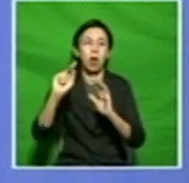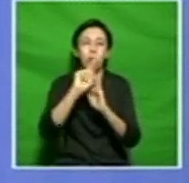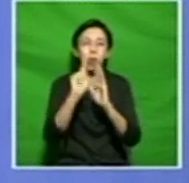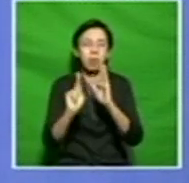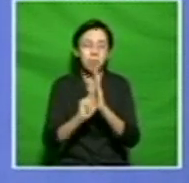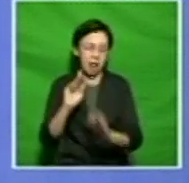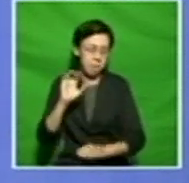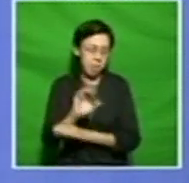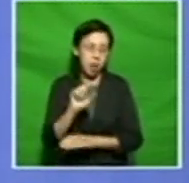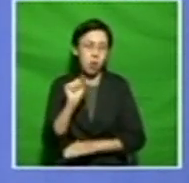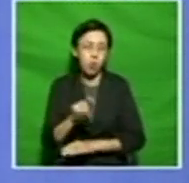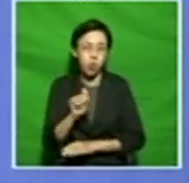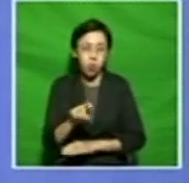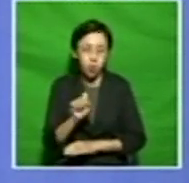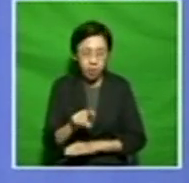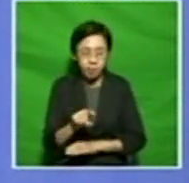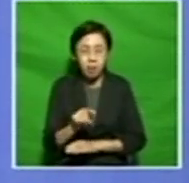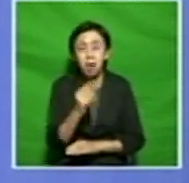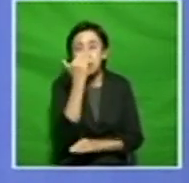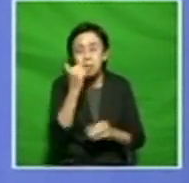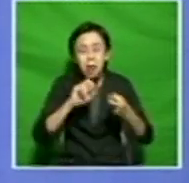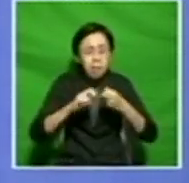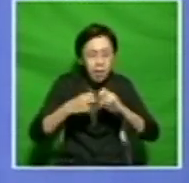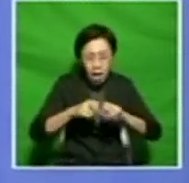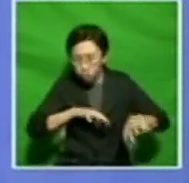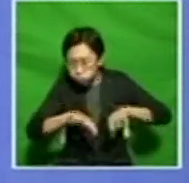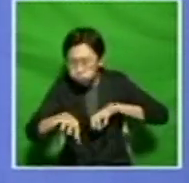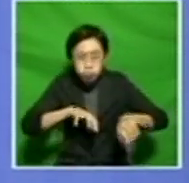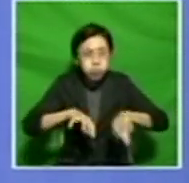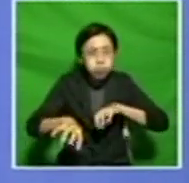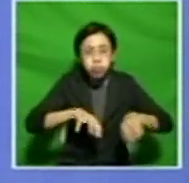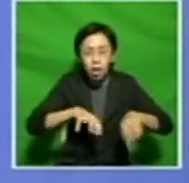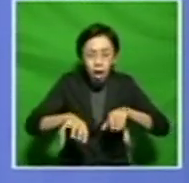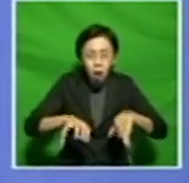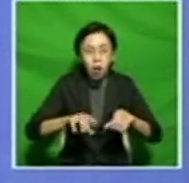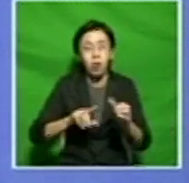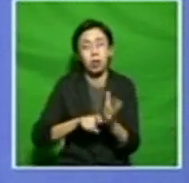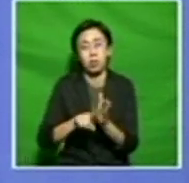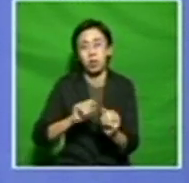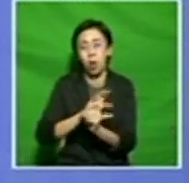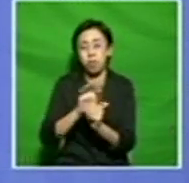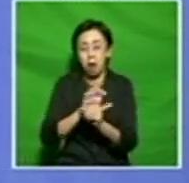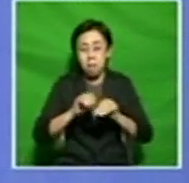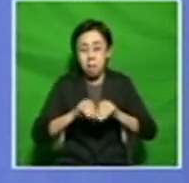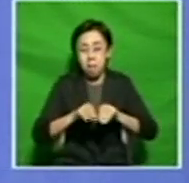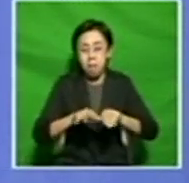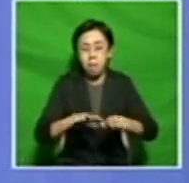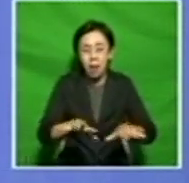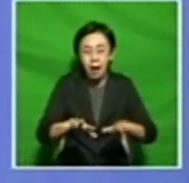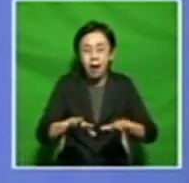ดการกับปัญหาและสถานการณ์โรคโควิด-19